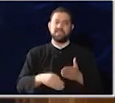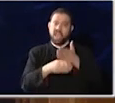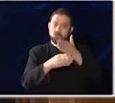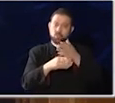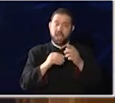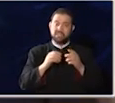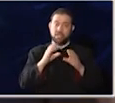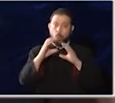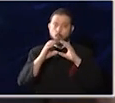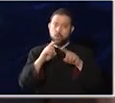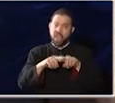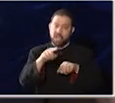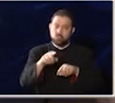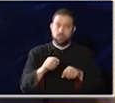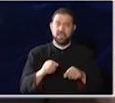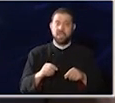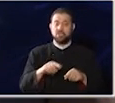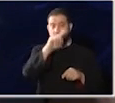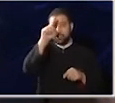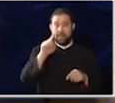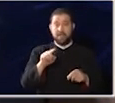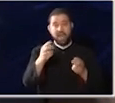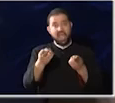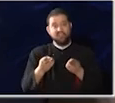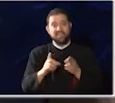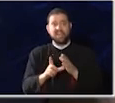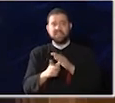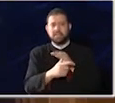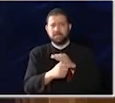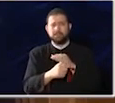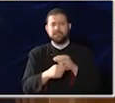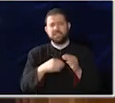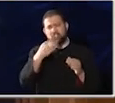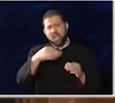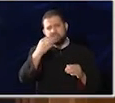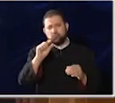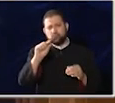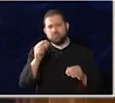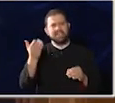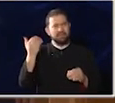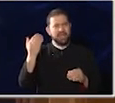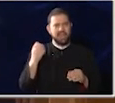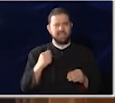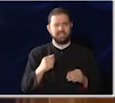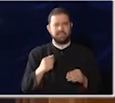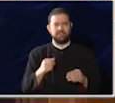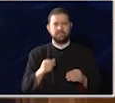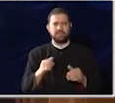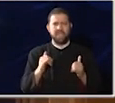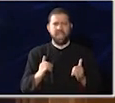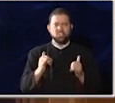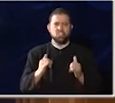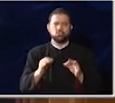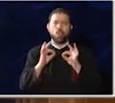îi ajutați, comunicați foarte mult cu ei și întrebarea vine din perspectiva ceea ce a spus puțin